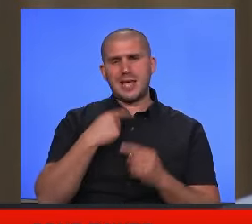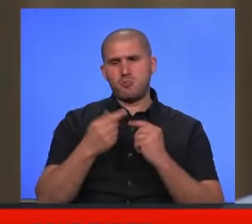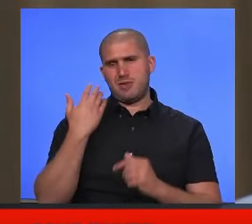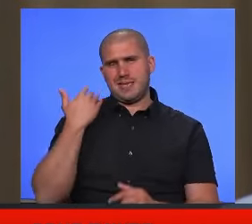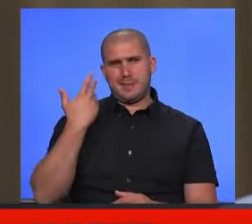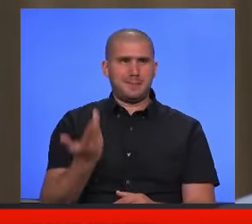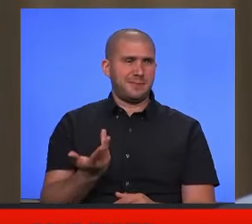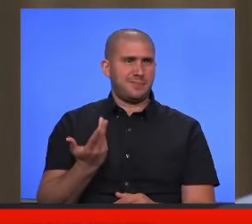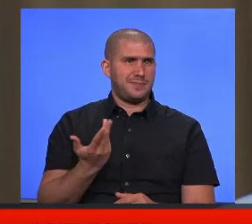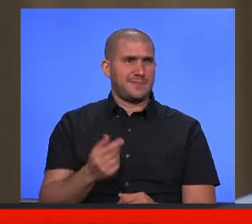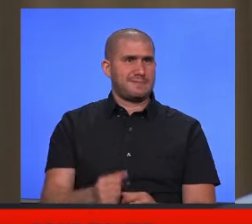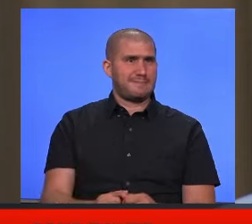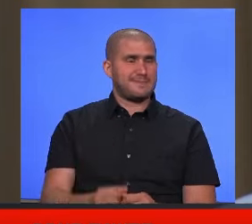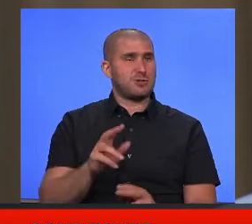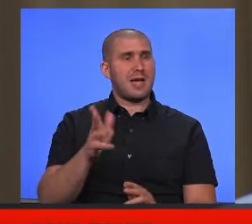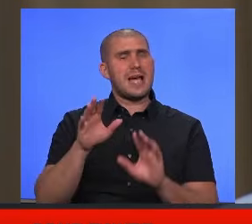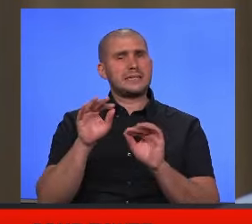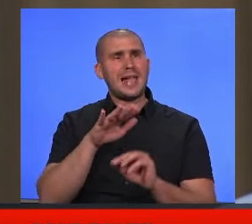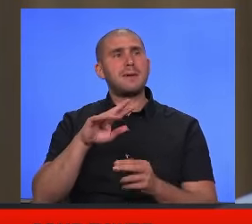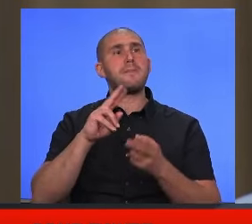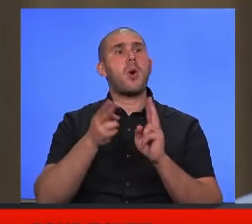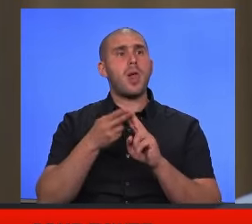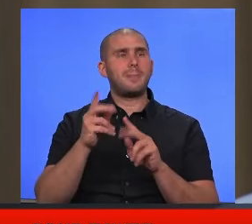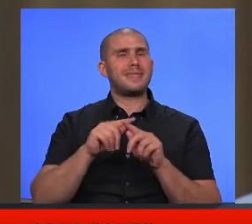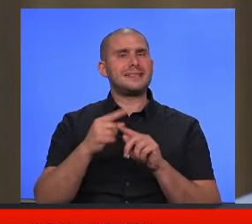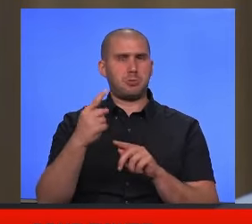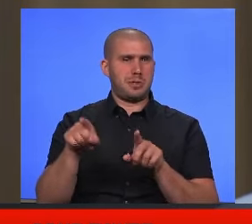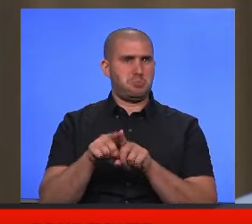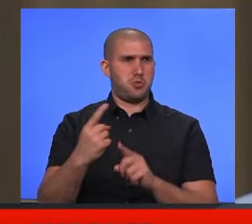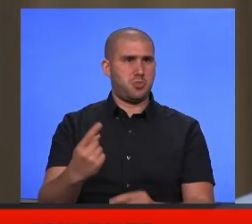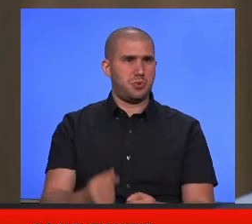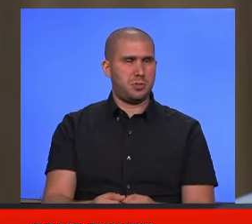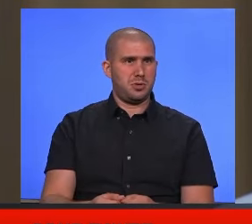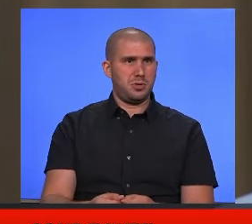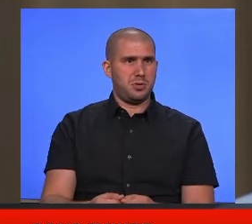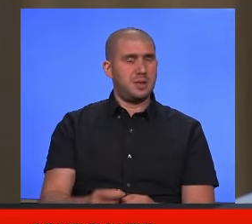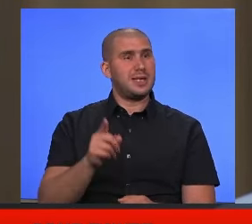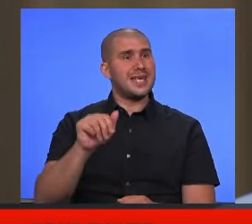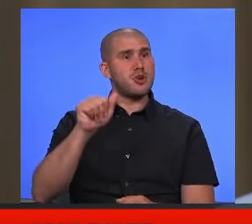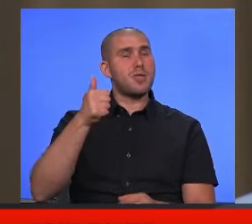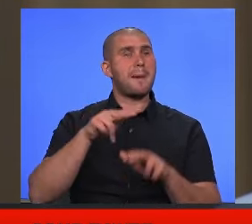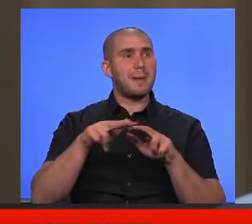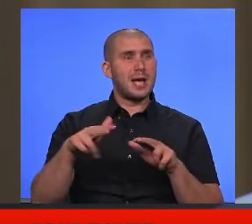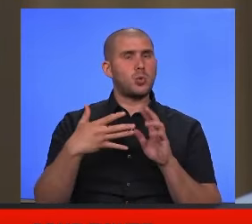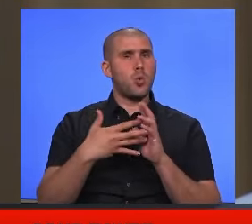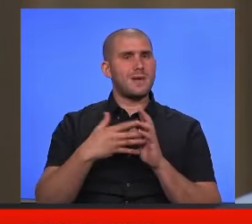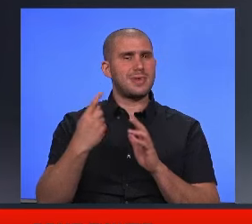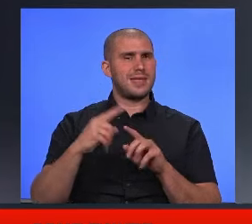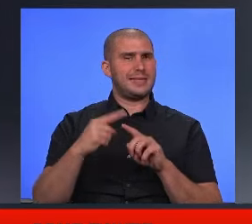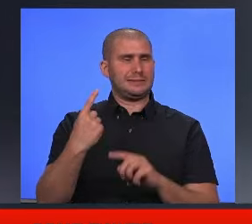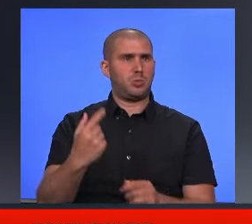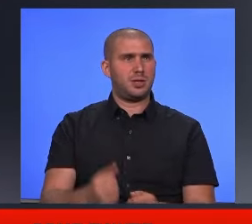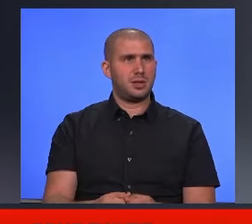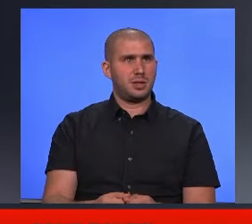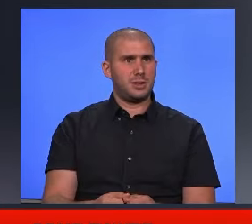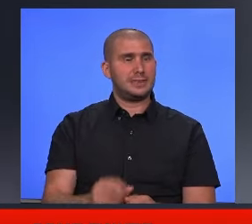בודדות, ויש רק 10 ילדים בעולם עם התסמונת הזאת. והיא הראשונה בארץ שהובחנה עם